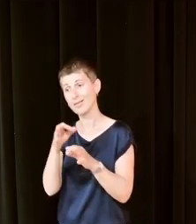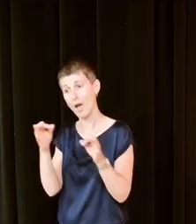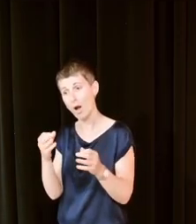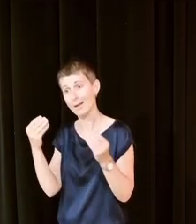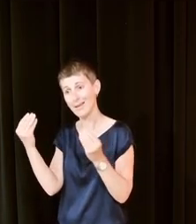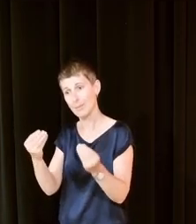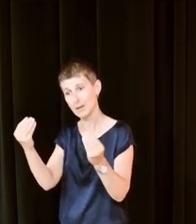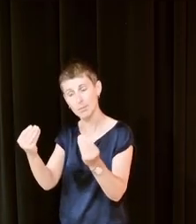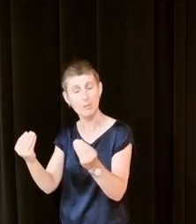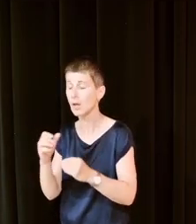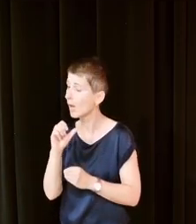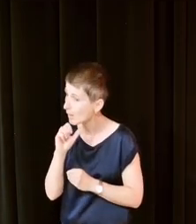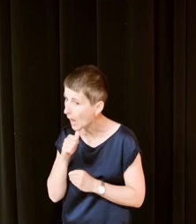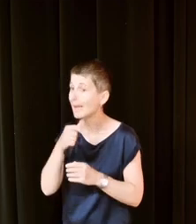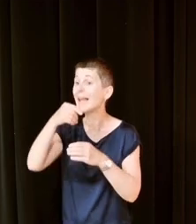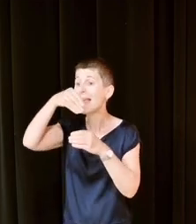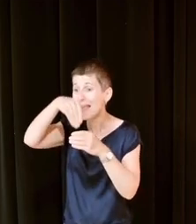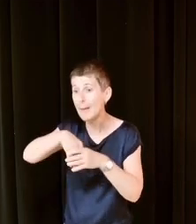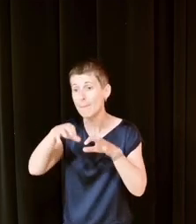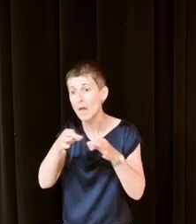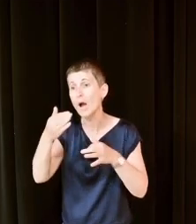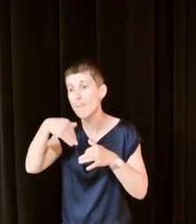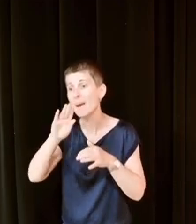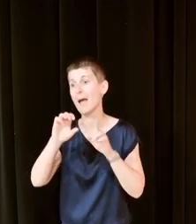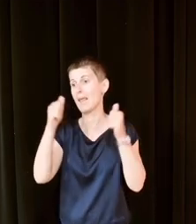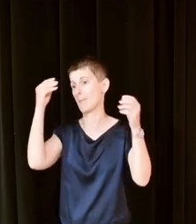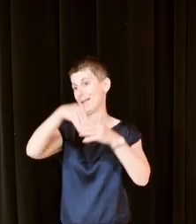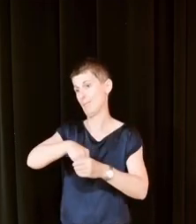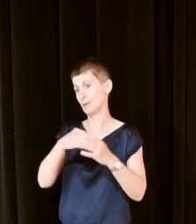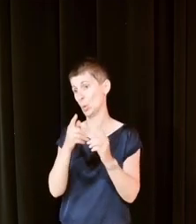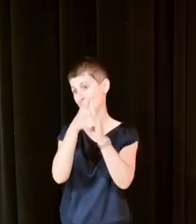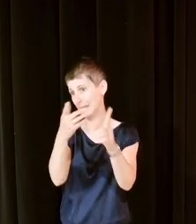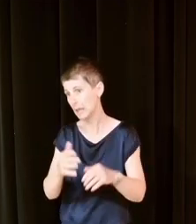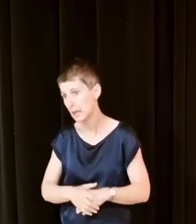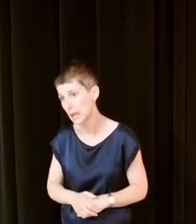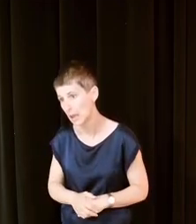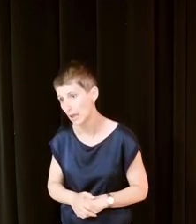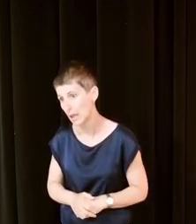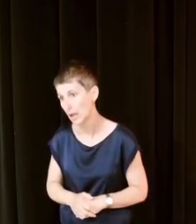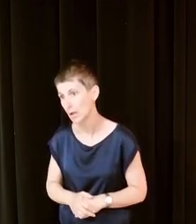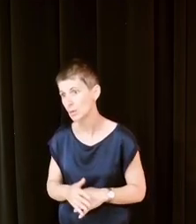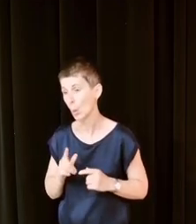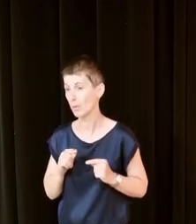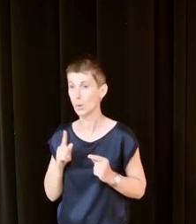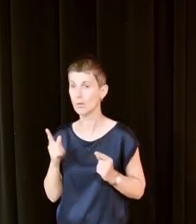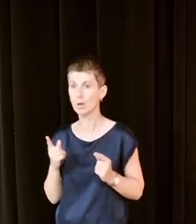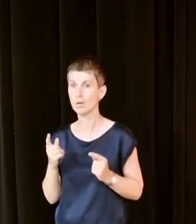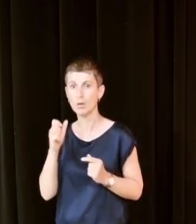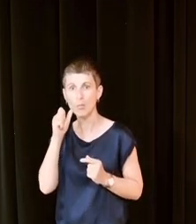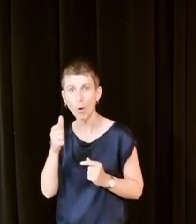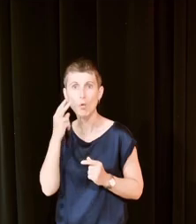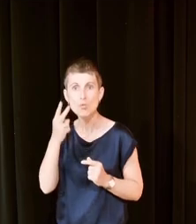den Tagen mehr Leben. Das heißt ja, in dem Moment jetzt in der Wahrnehmung zu sein, nicht zu sagen, was bedeutet das für